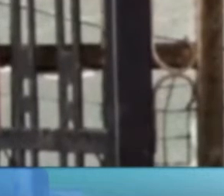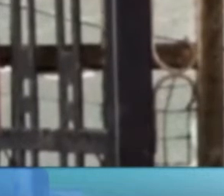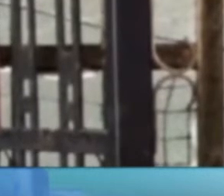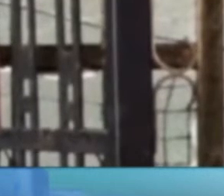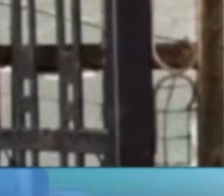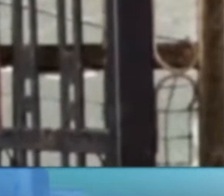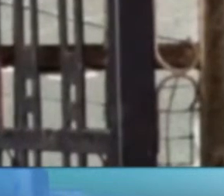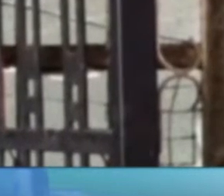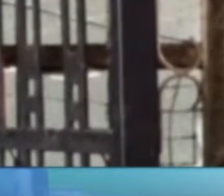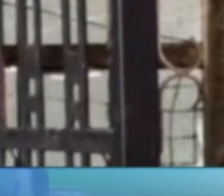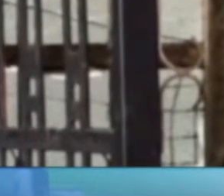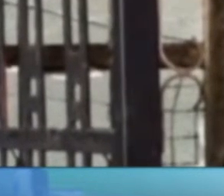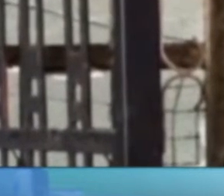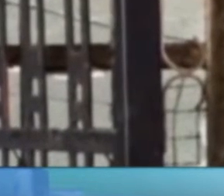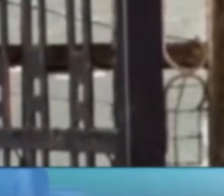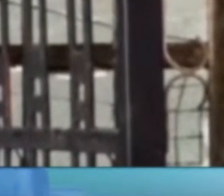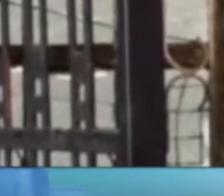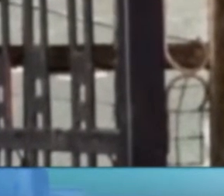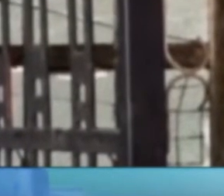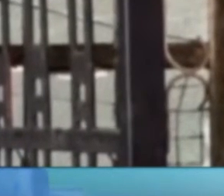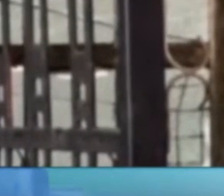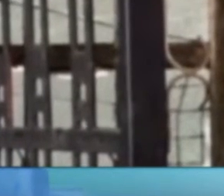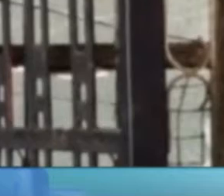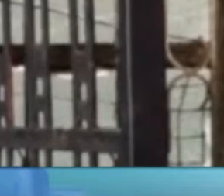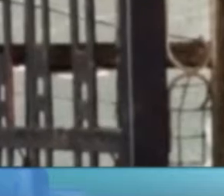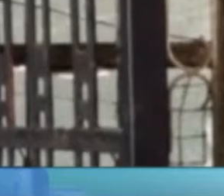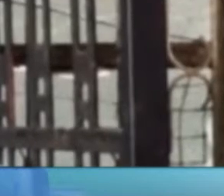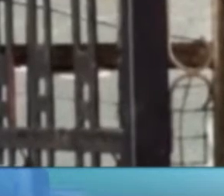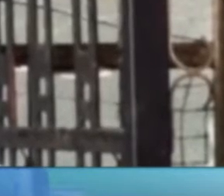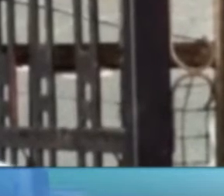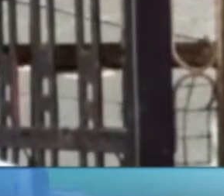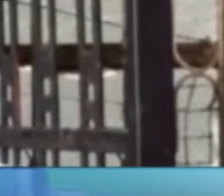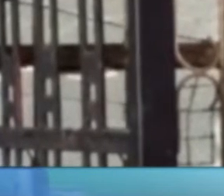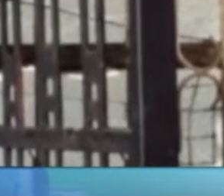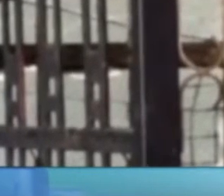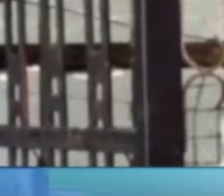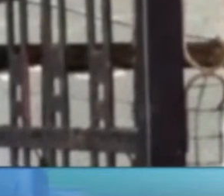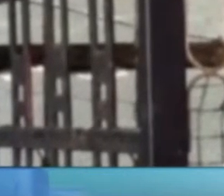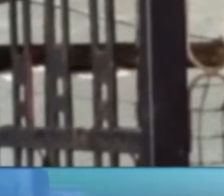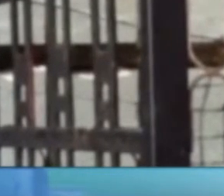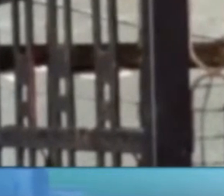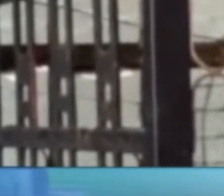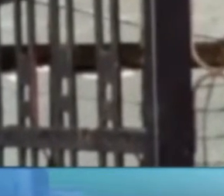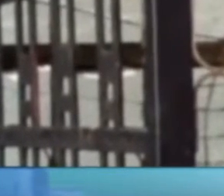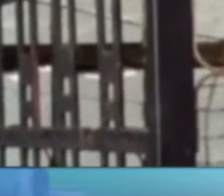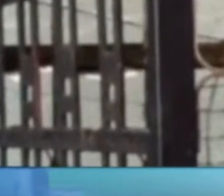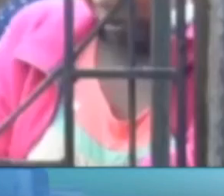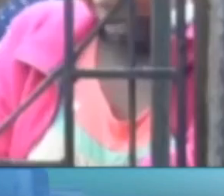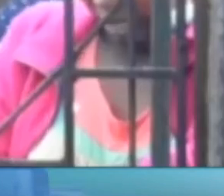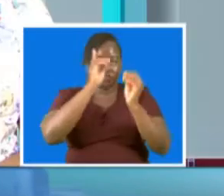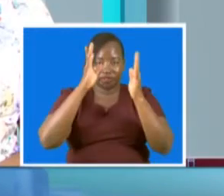afariji na tunaomba tunaomba serikali ingilie isaidie hii